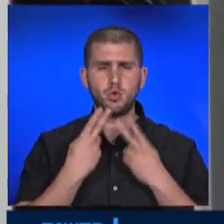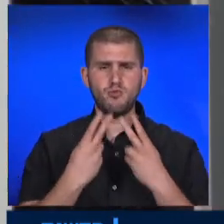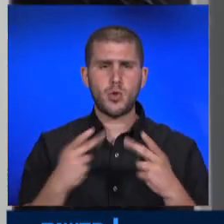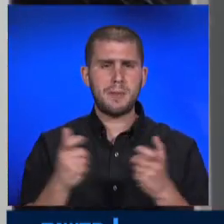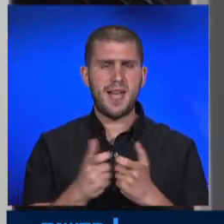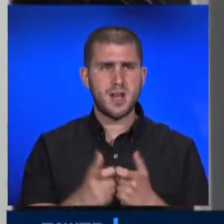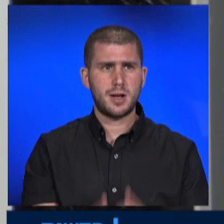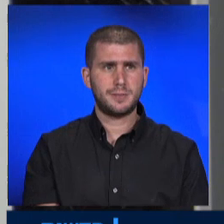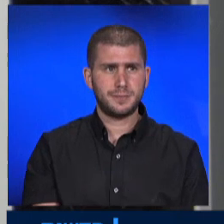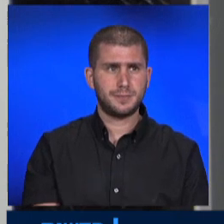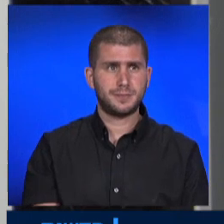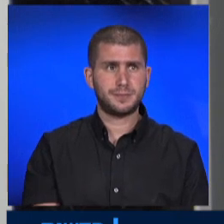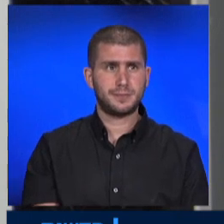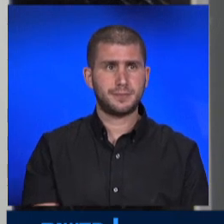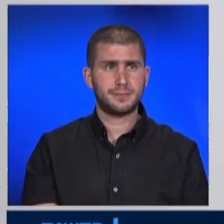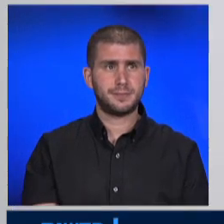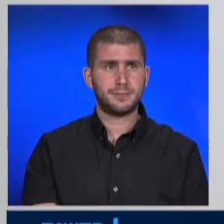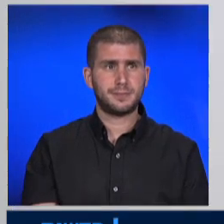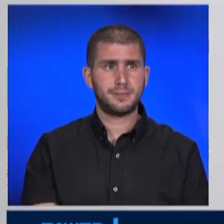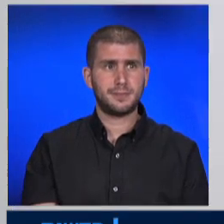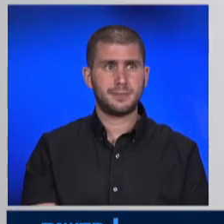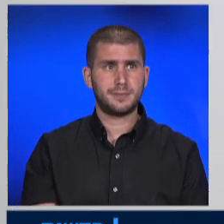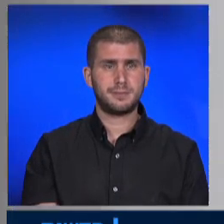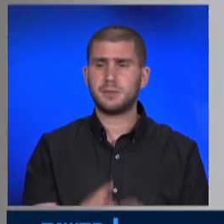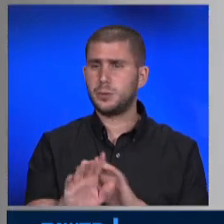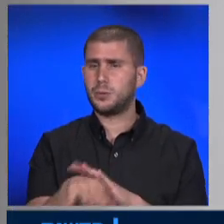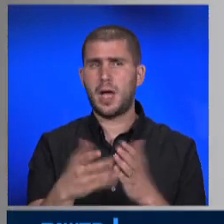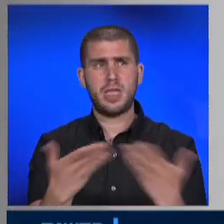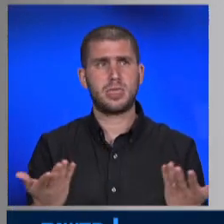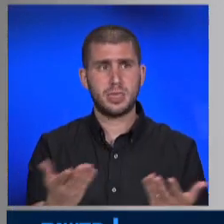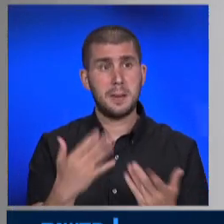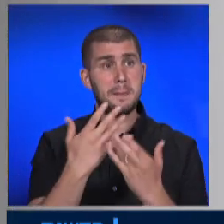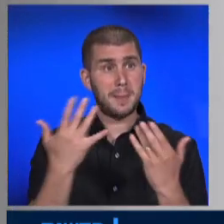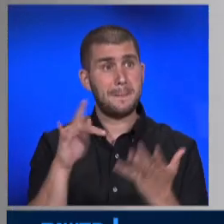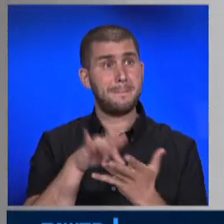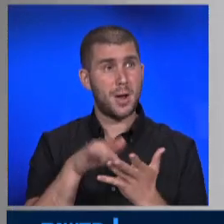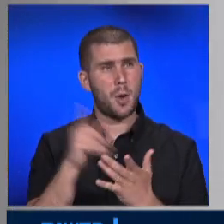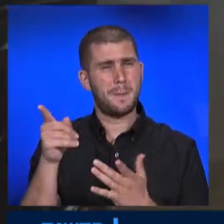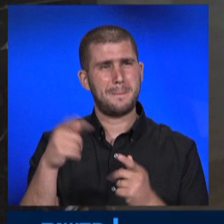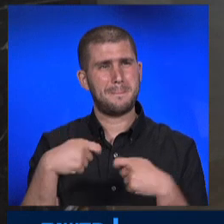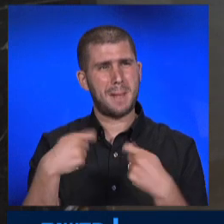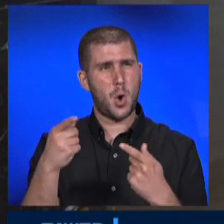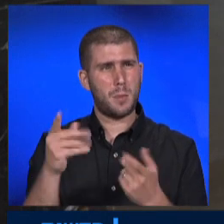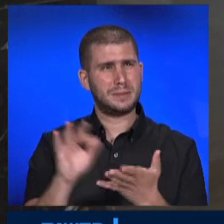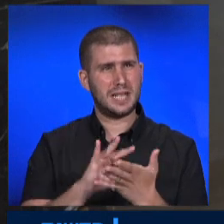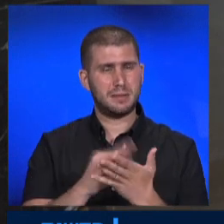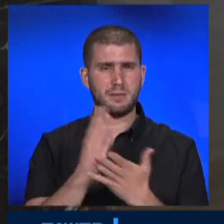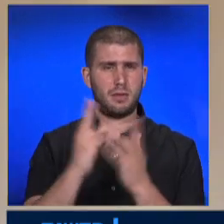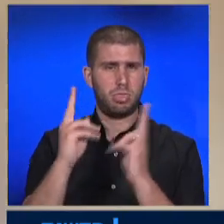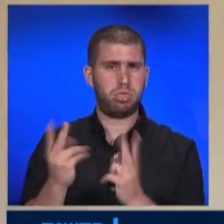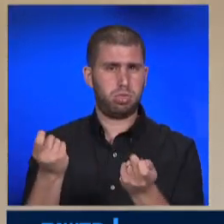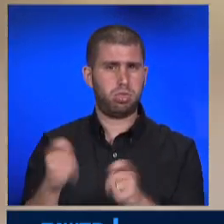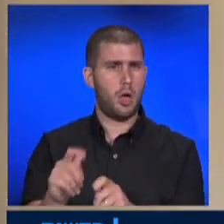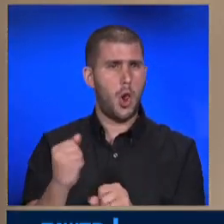מהחברה. סגור? אין פה אף אחד. מתברר שהמקום שממנו מכרו להם את המשרדים כבר לא